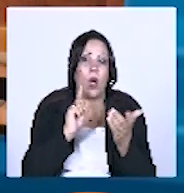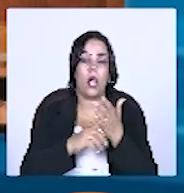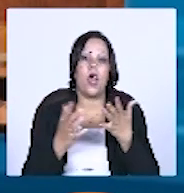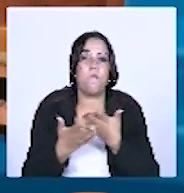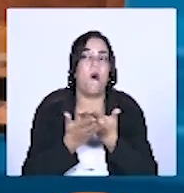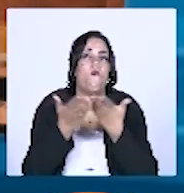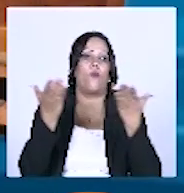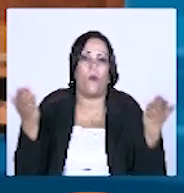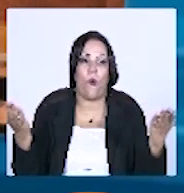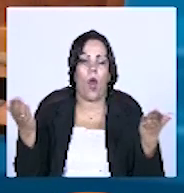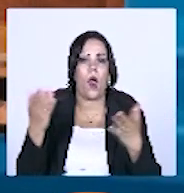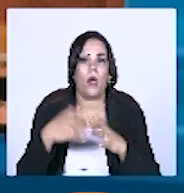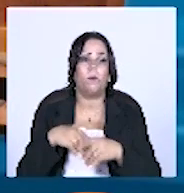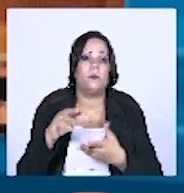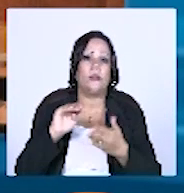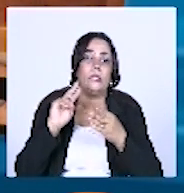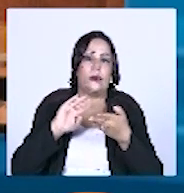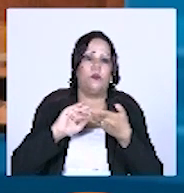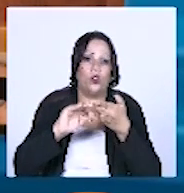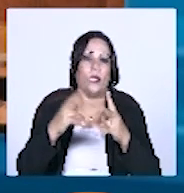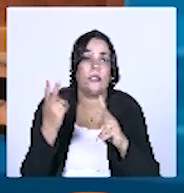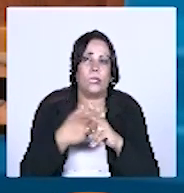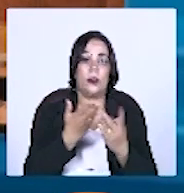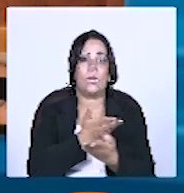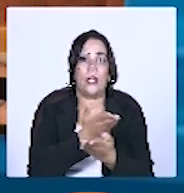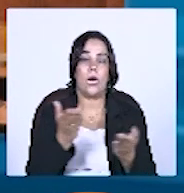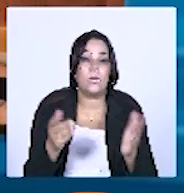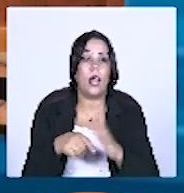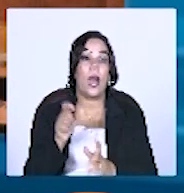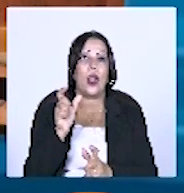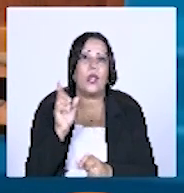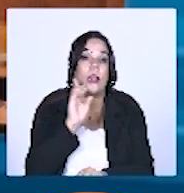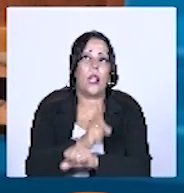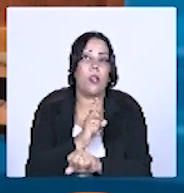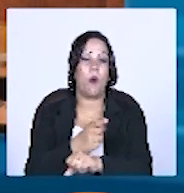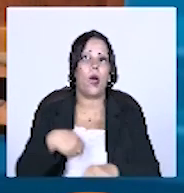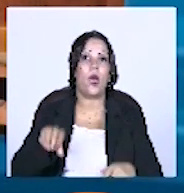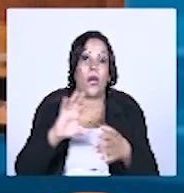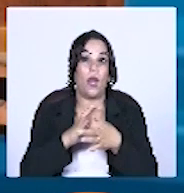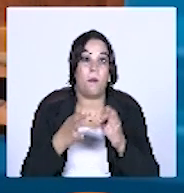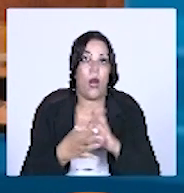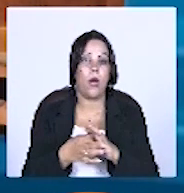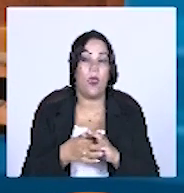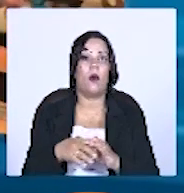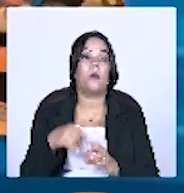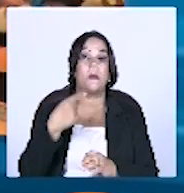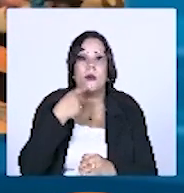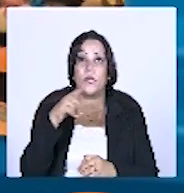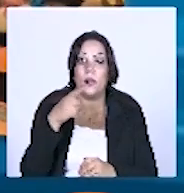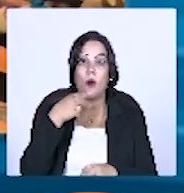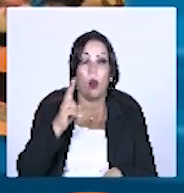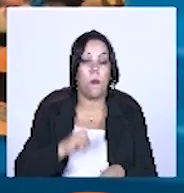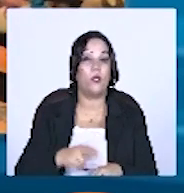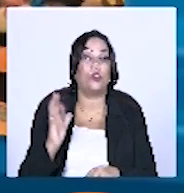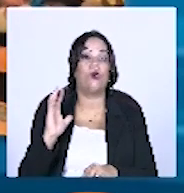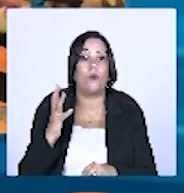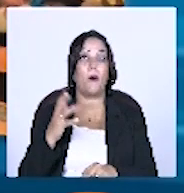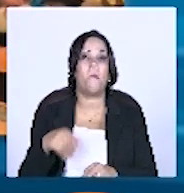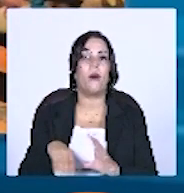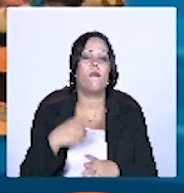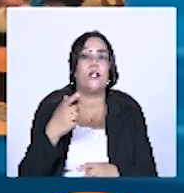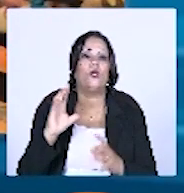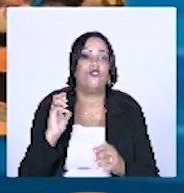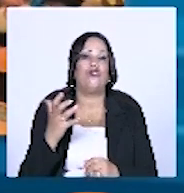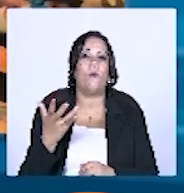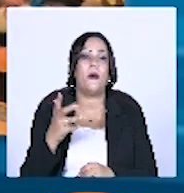ويعطي مساحه واسعه للناس طبعا الندوه كان فيها جمعيات اهليه كتير جدا من اسكندريه وكان فيها شباب من برلمان شباب